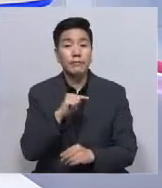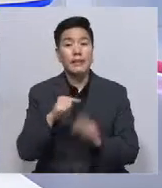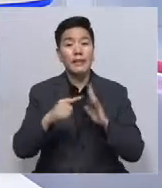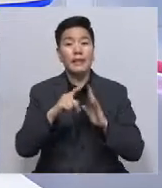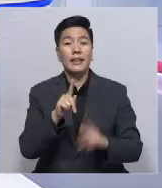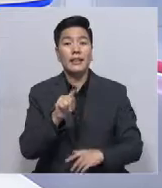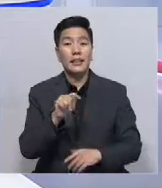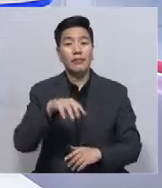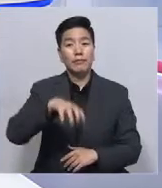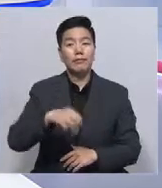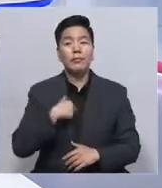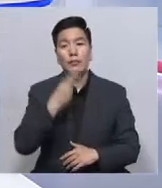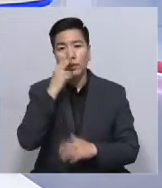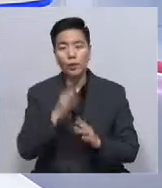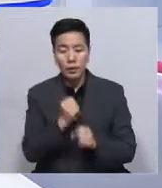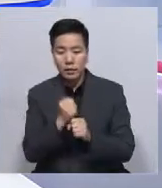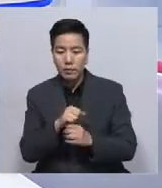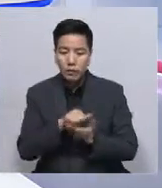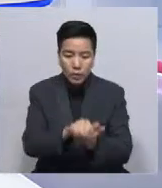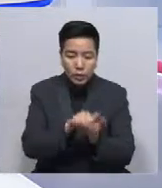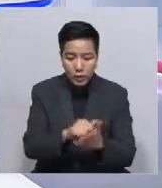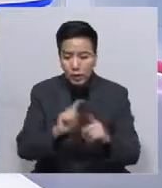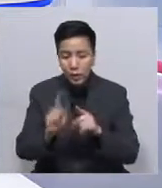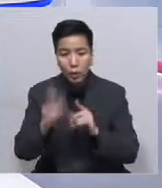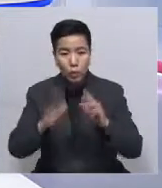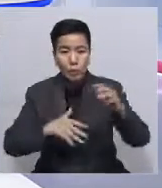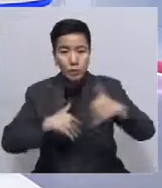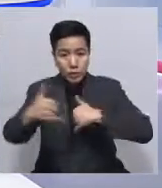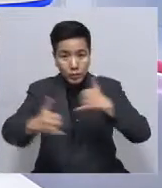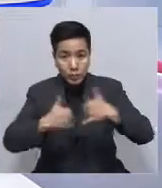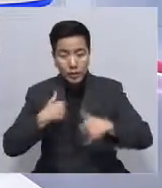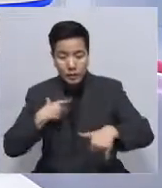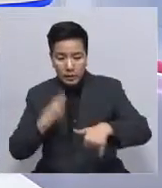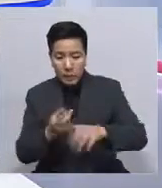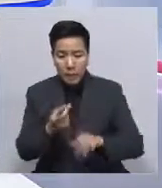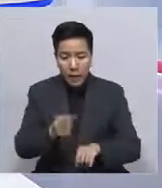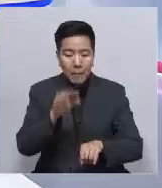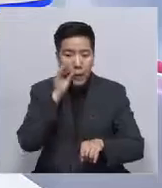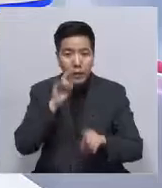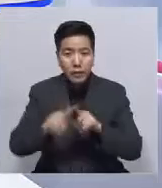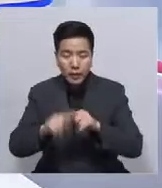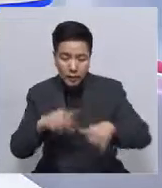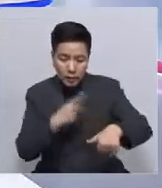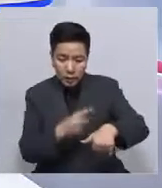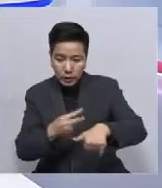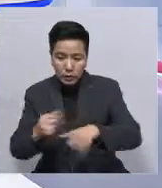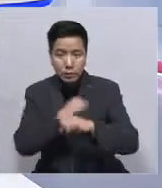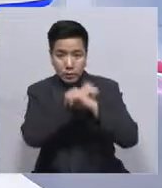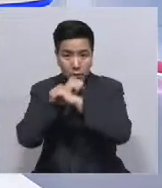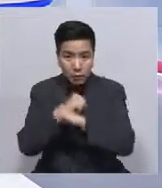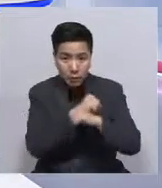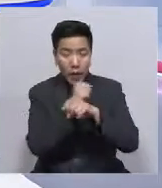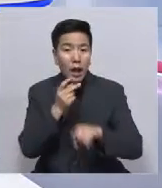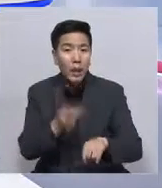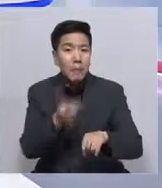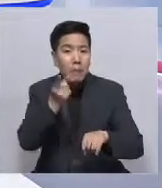แดงเองก็นำเจ้าหน้าที่นะครับมาให้บริการโดยทางประชาชนในเขตดินแดงนะครับก็ต่างพานำสุนัขและก็แมวมาฉีดวัคซีนป้องกันโรคพิษสุ